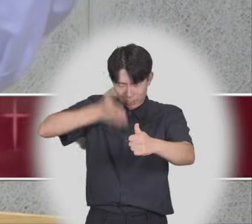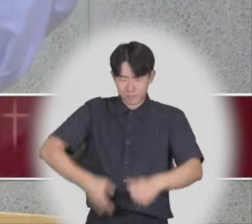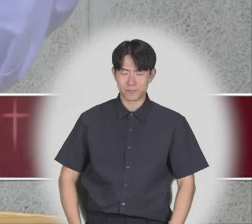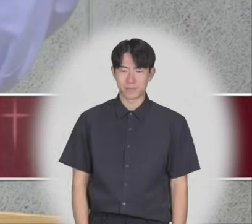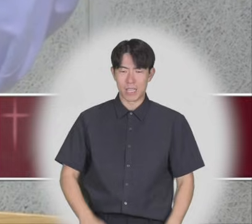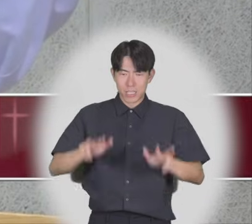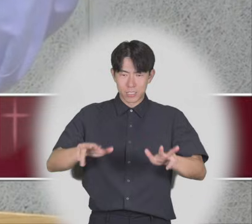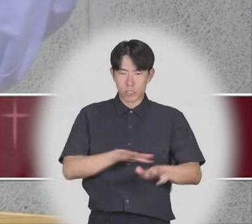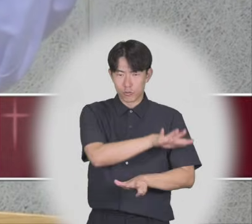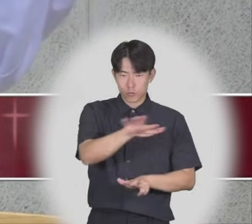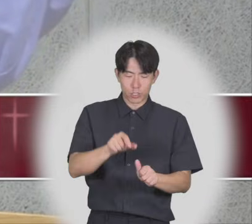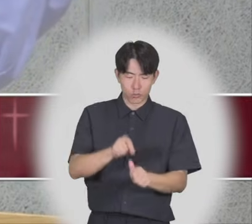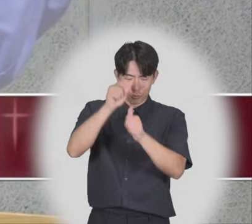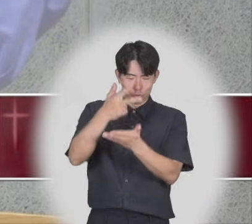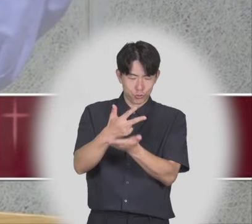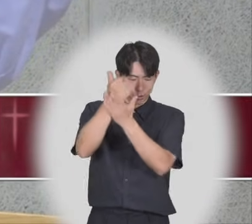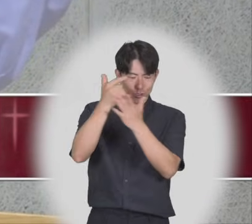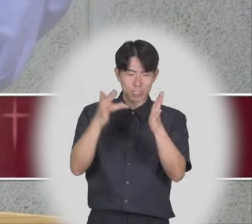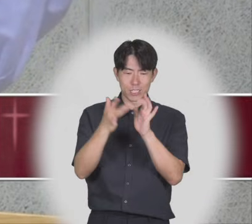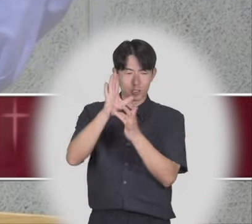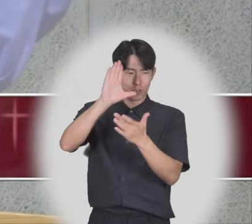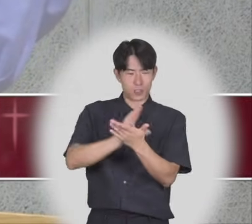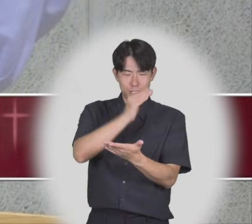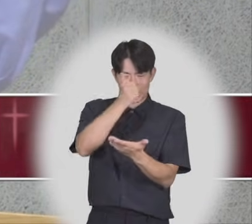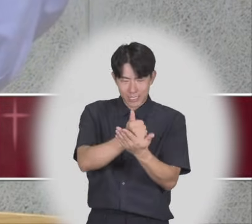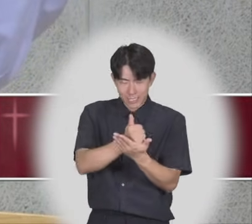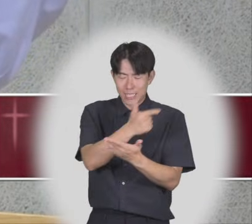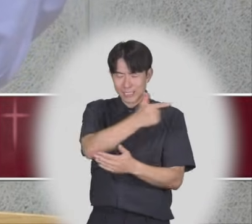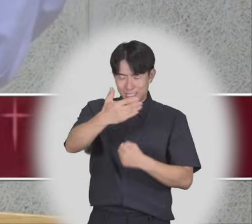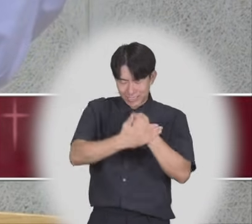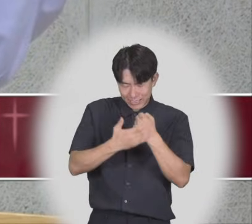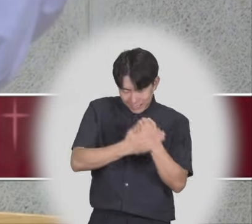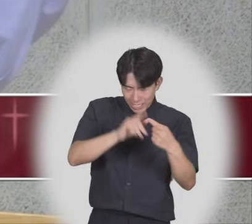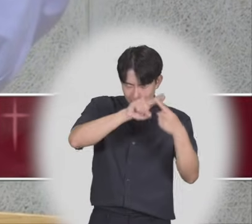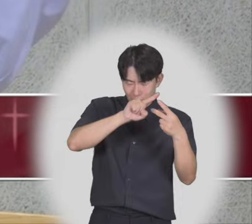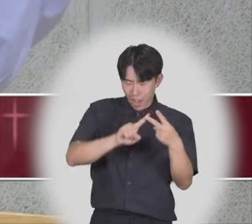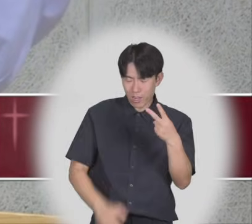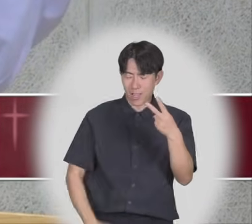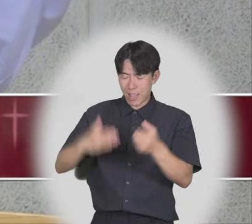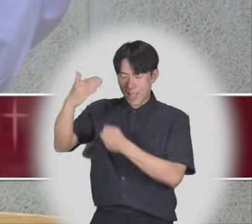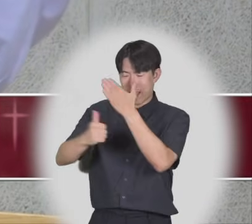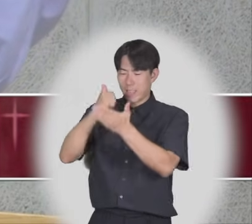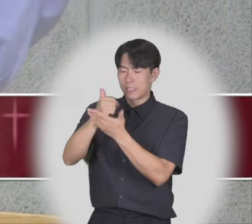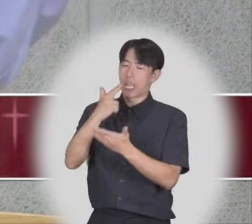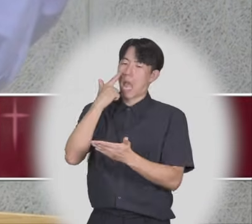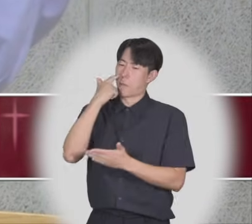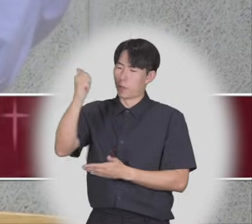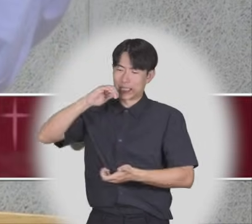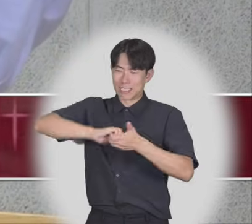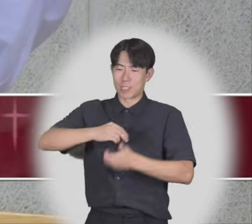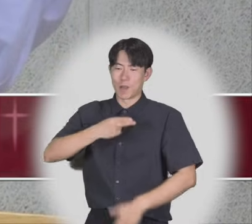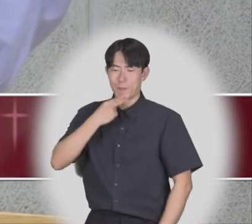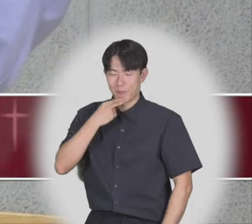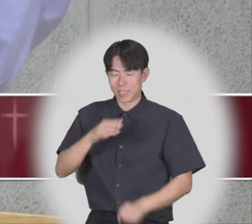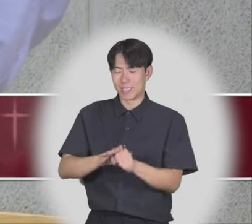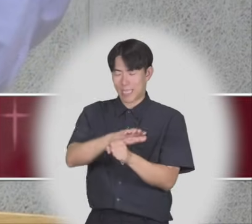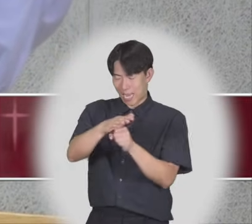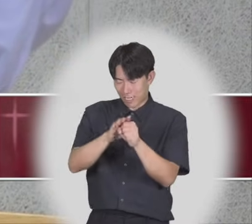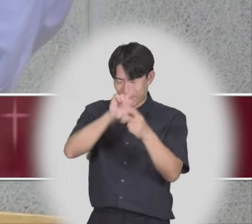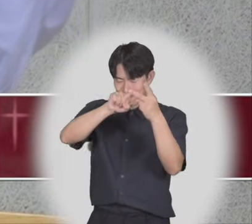구주 예수 그리스도의 그 크신 은혜와 하나님 우리 아버지의 무한하신